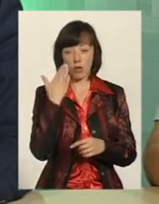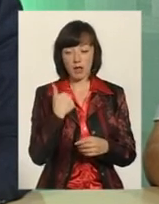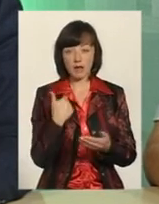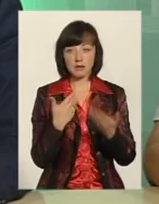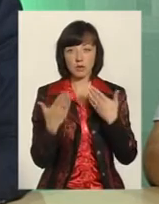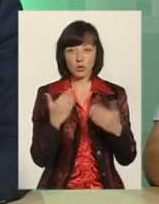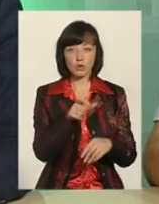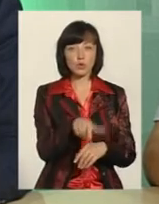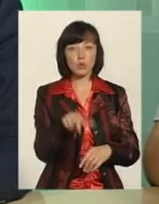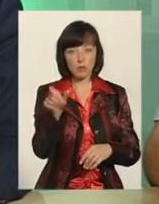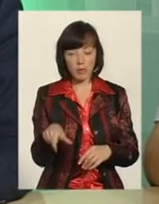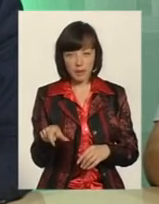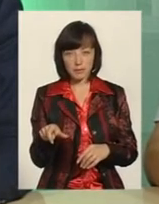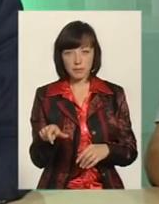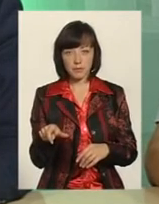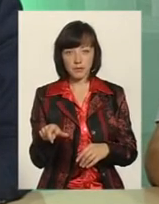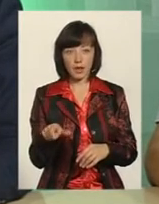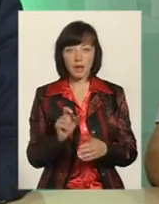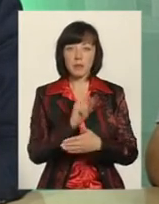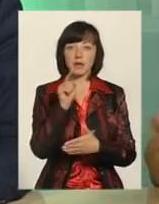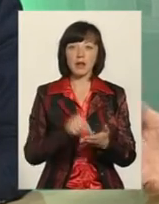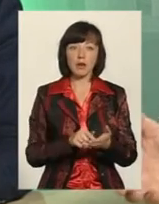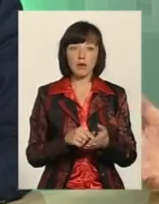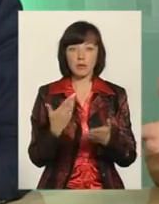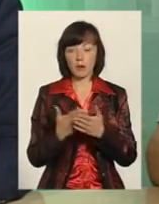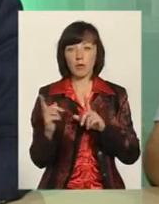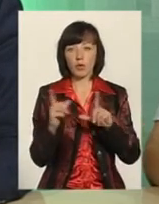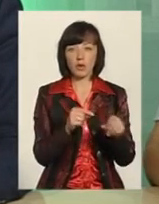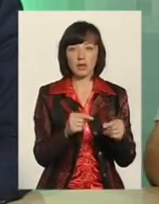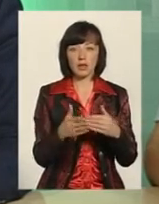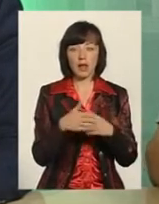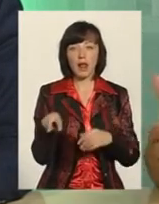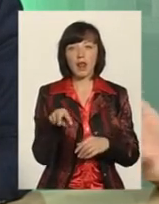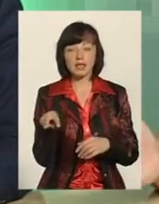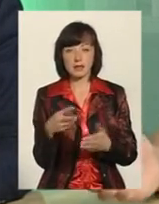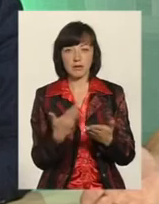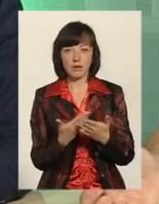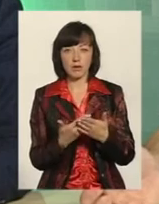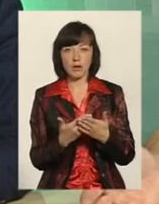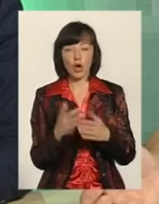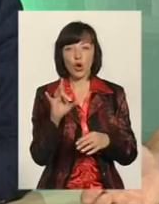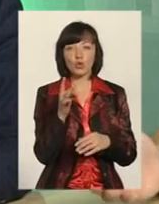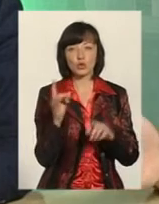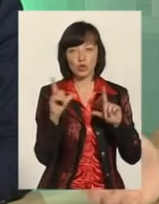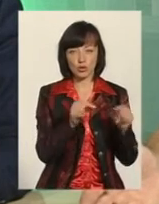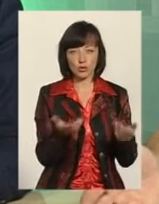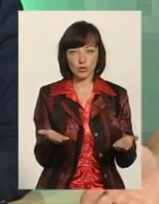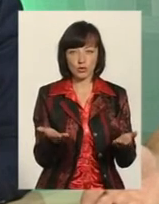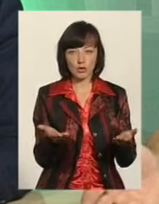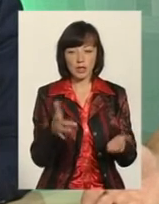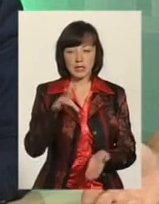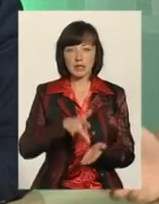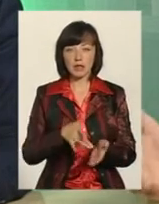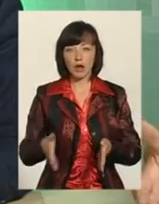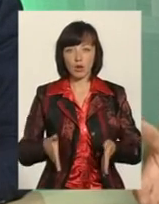спілкуючись з людьми, задавали такі питання. Поїдьте, наприклад, в Лезневу, поїдьте в Ружичну. По центральній